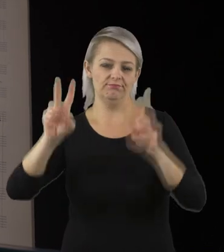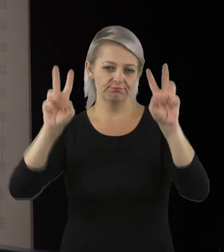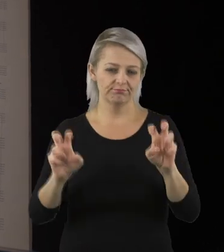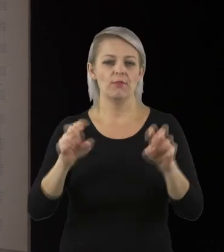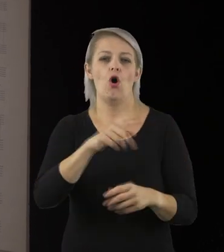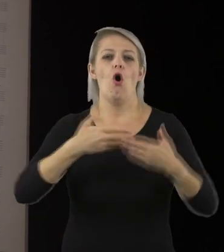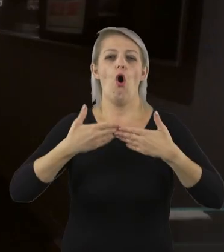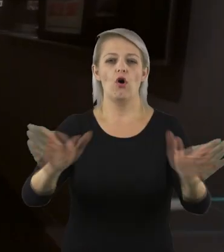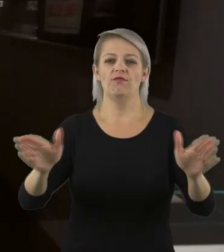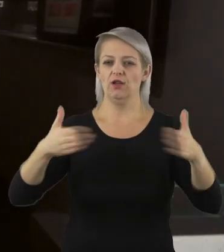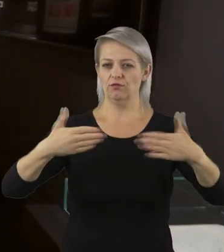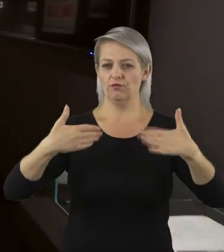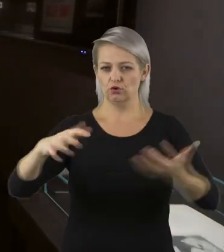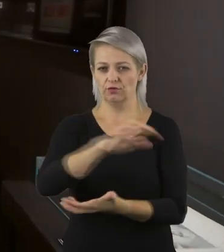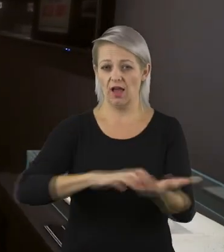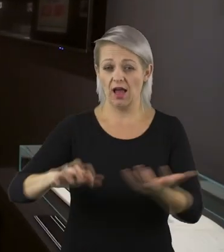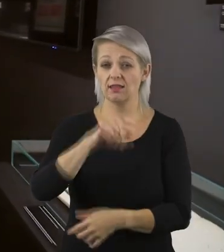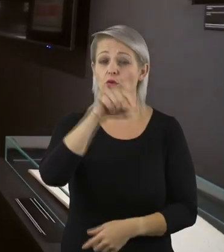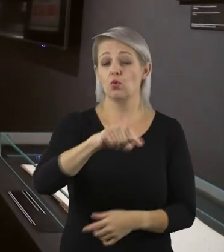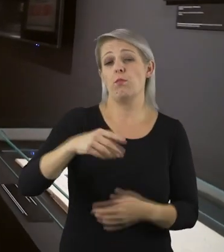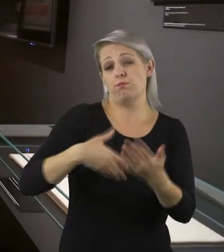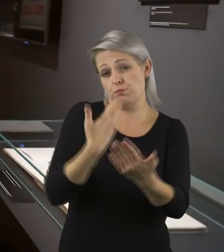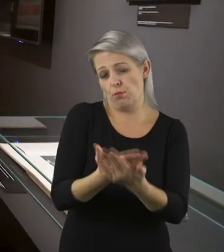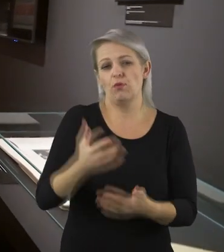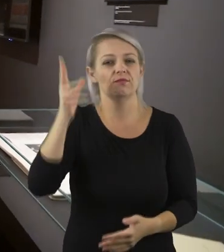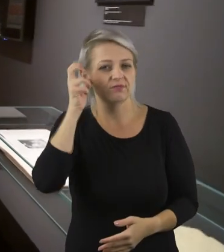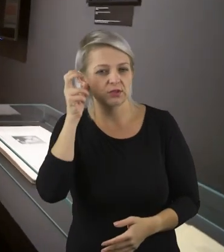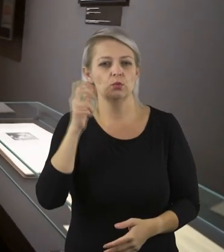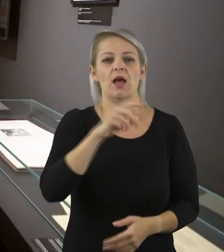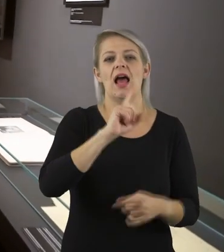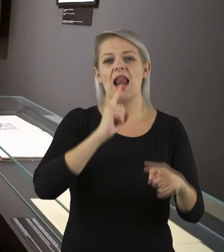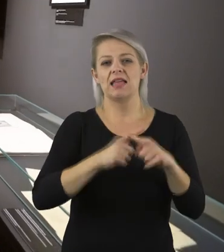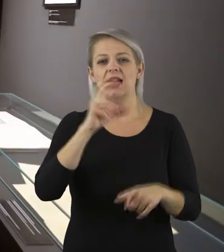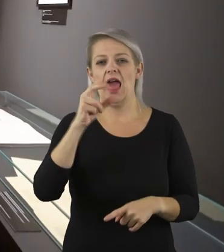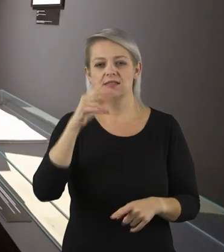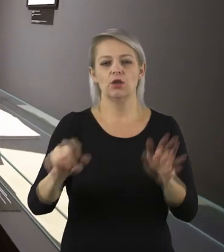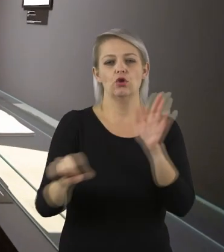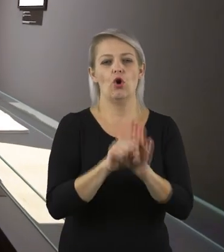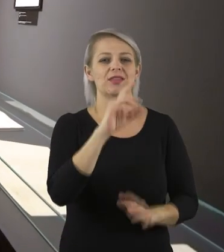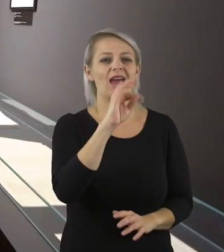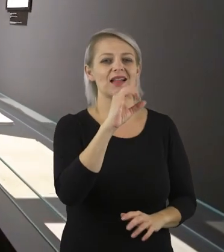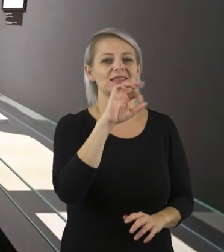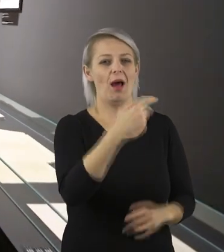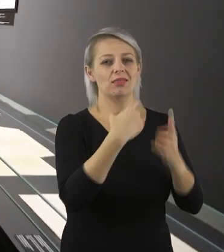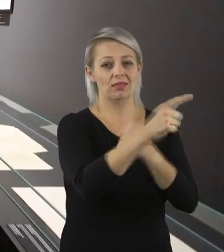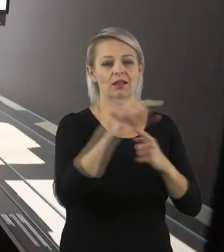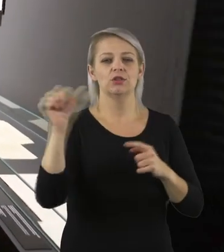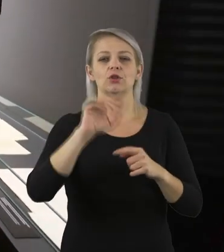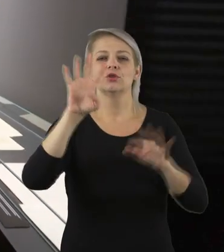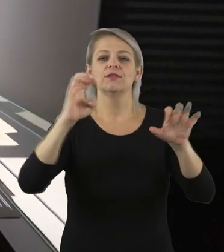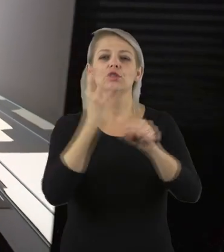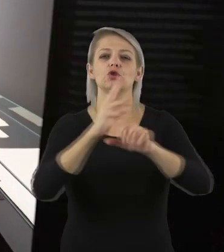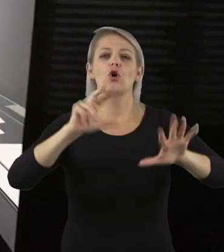kolejna – Otwarcie wrót świata. Proponujemy tu wysłuchać treści listu Kleckiego do Tansmana z